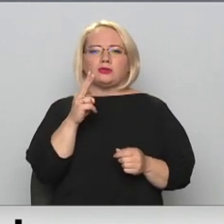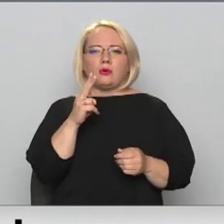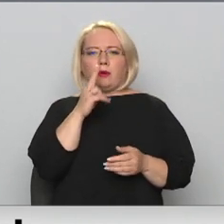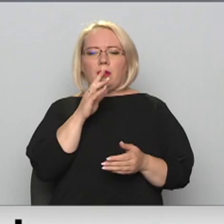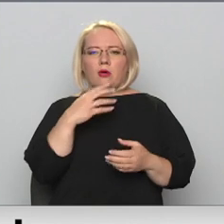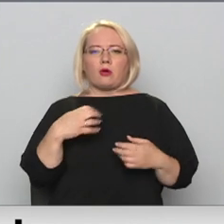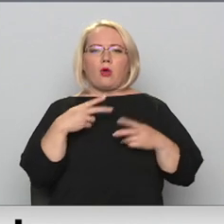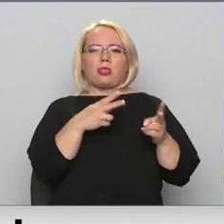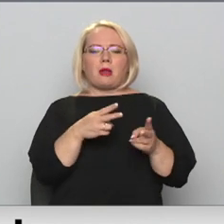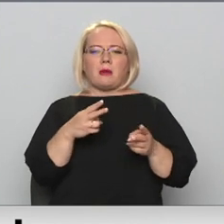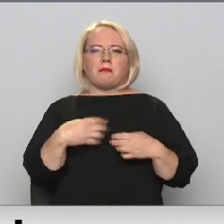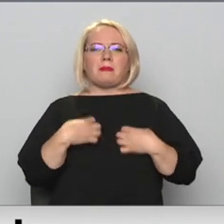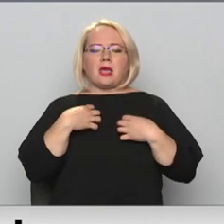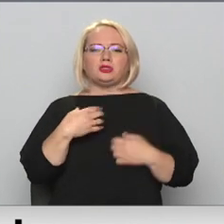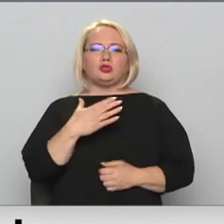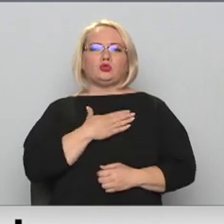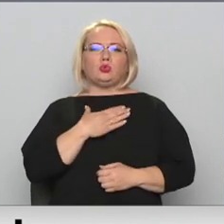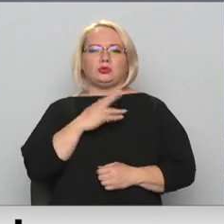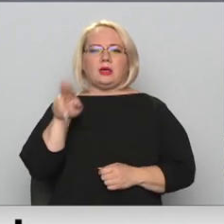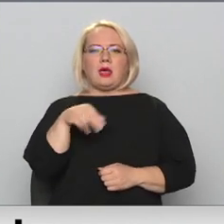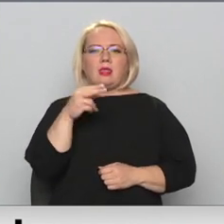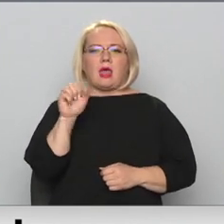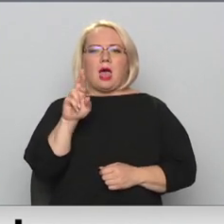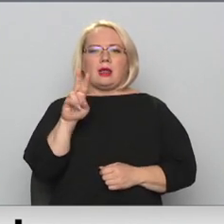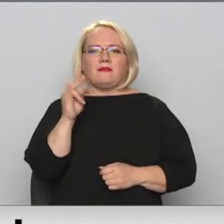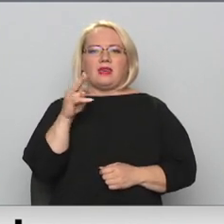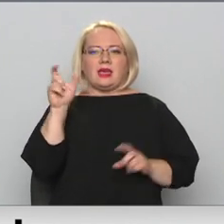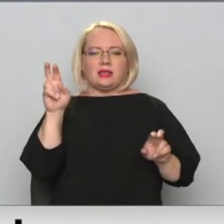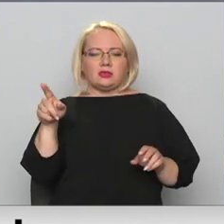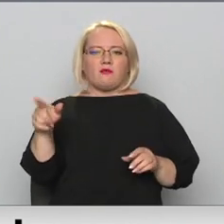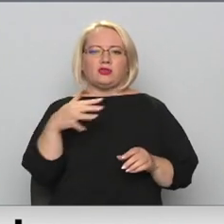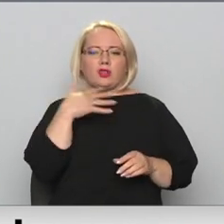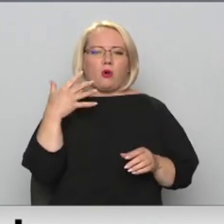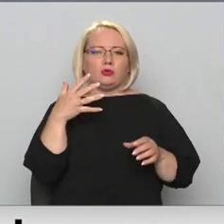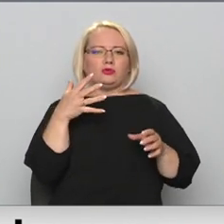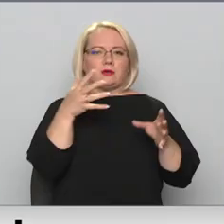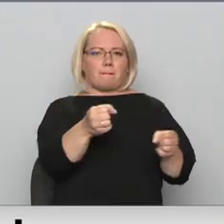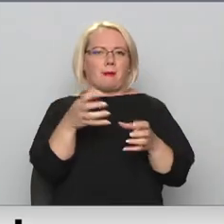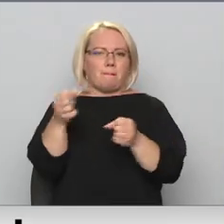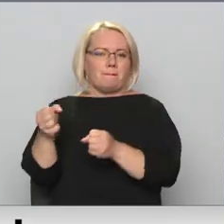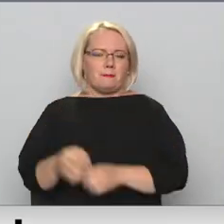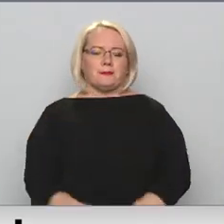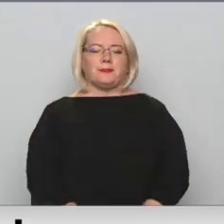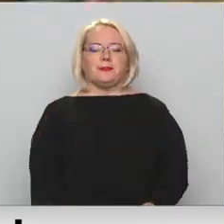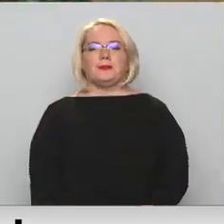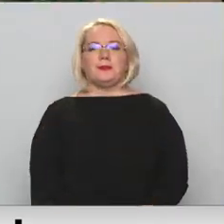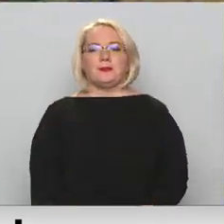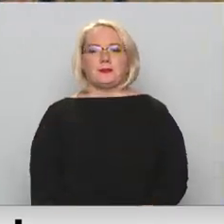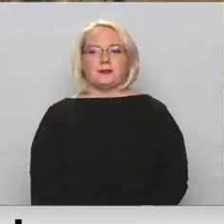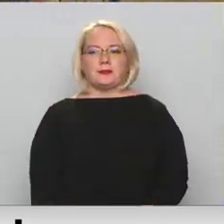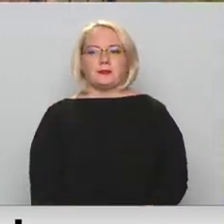biets, dienesta suns Darvins, kura kontā pēdējā laikā ir vairāki lieli ķērieni. Stāsta Judīte Čunka.